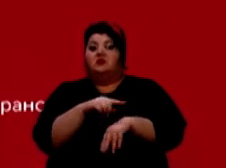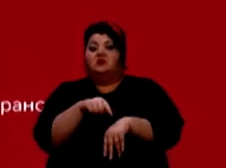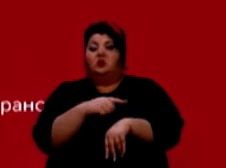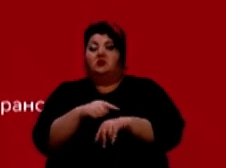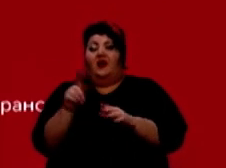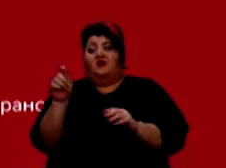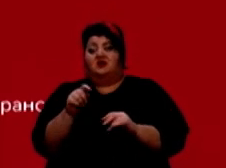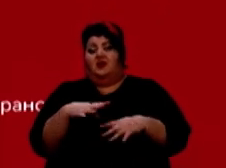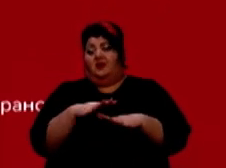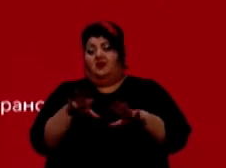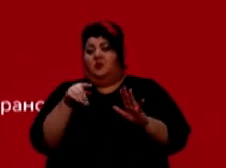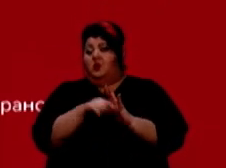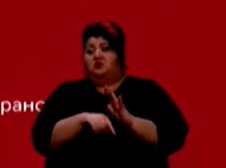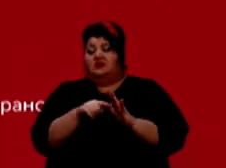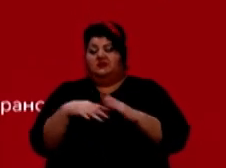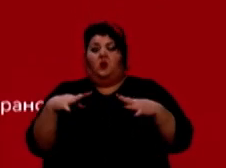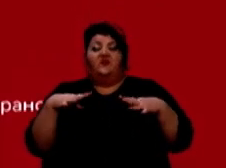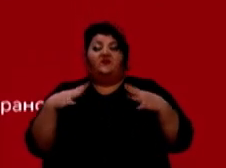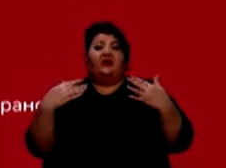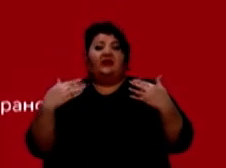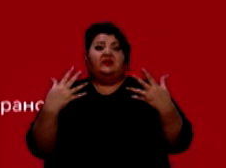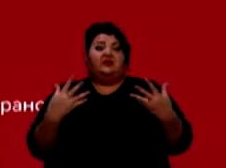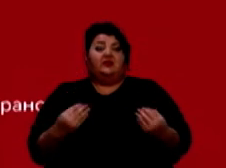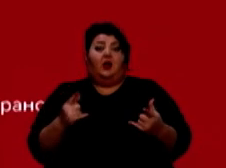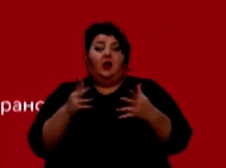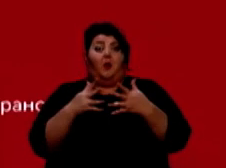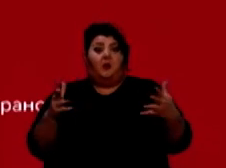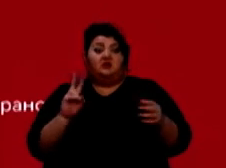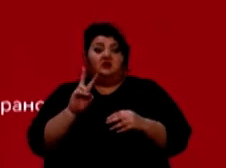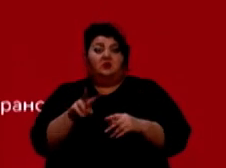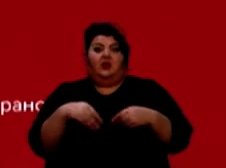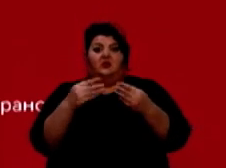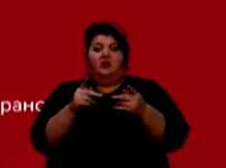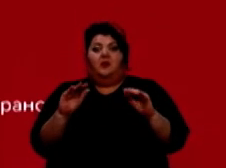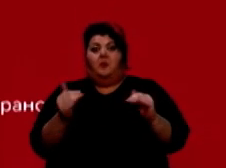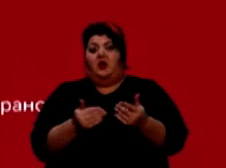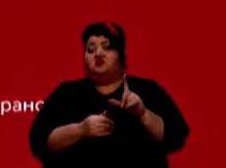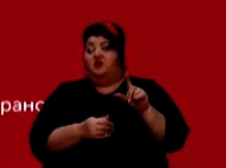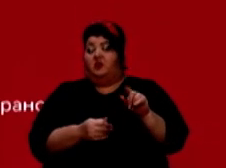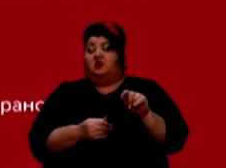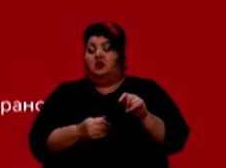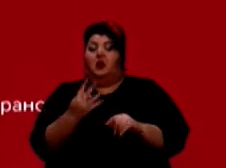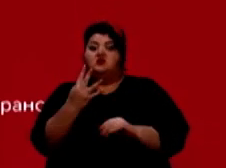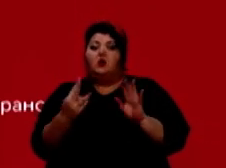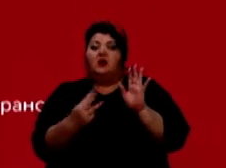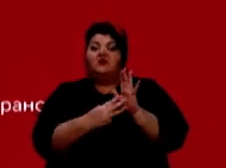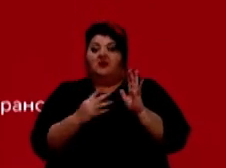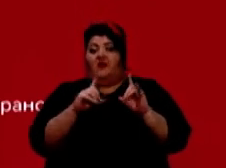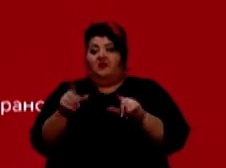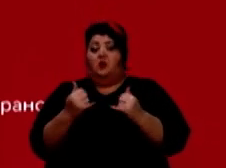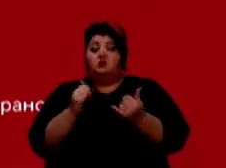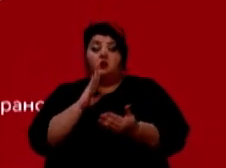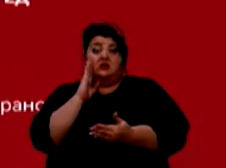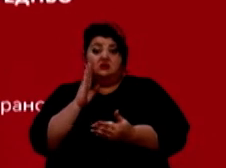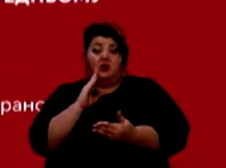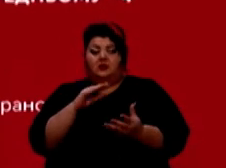було сенсу, тому що вихідний день. Якби ми дали їх більше машин у неділю, то ми дали б їх менше у понеділок. 48 виїхало сьогодні зранку.